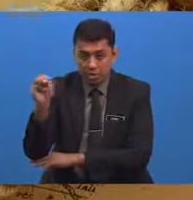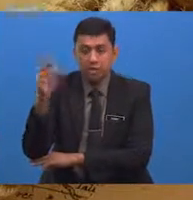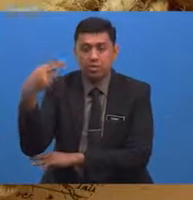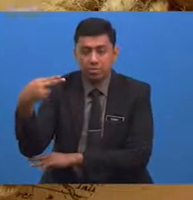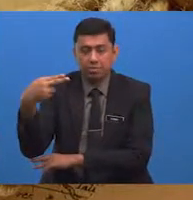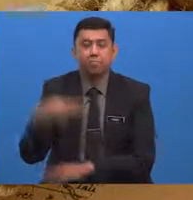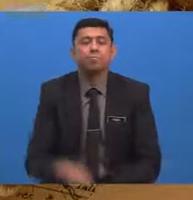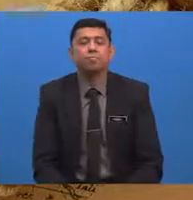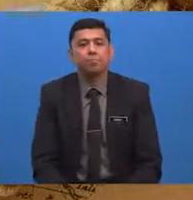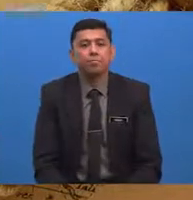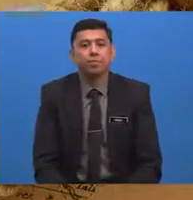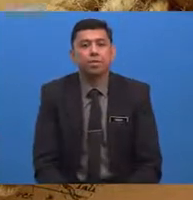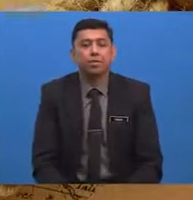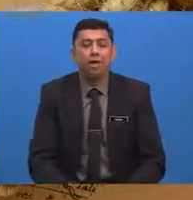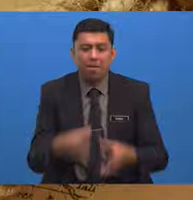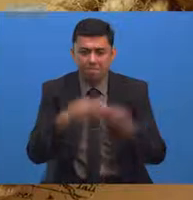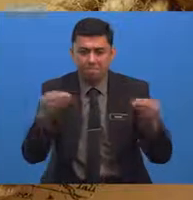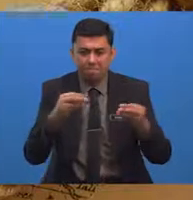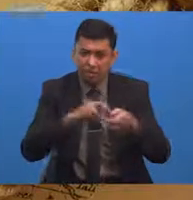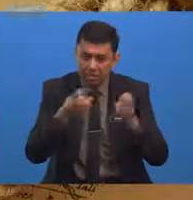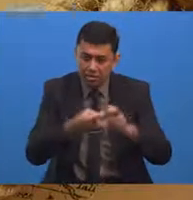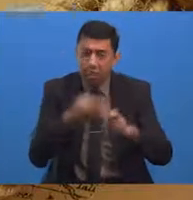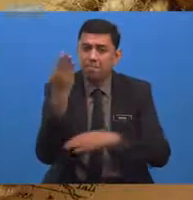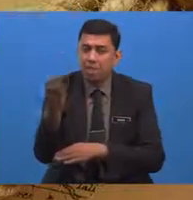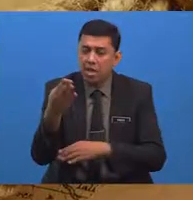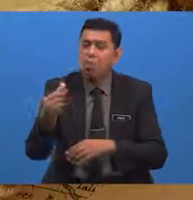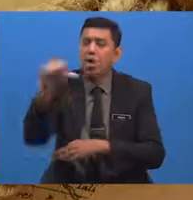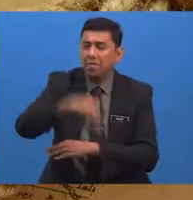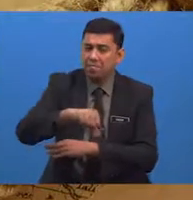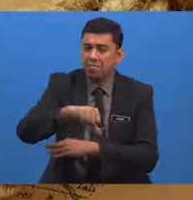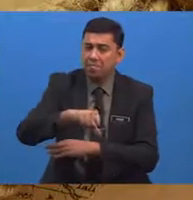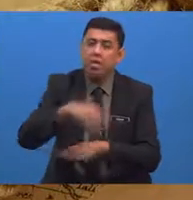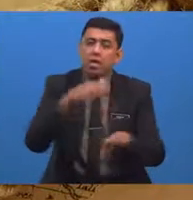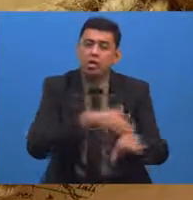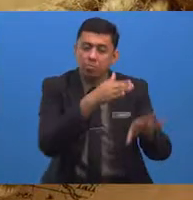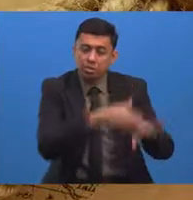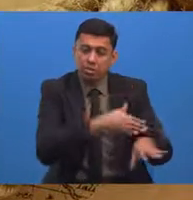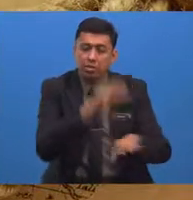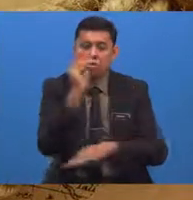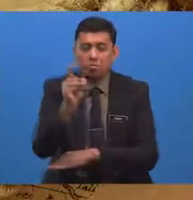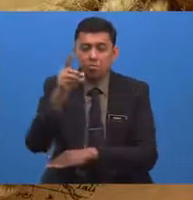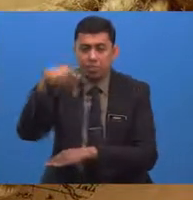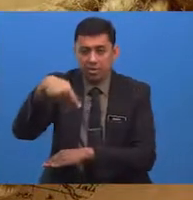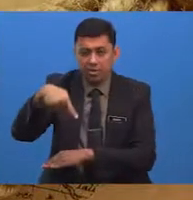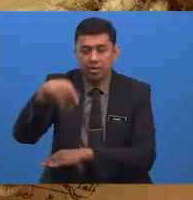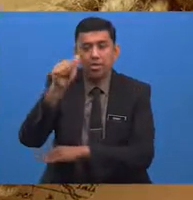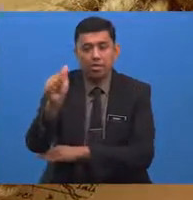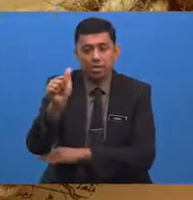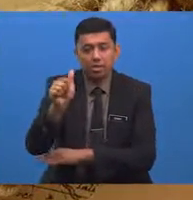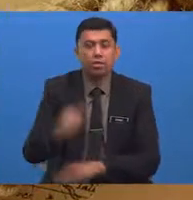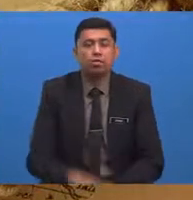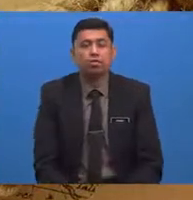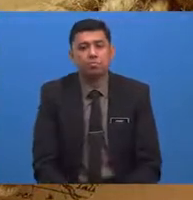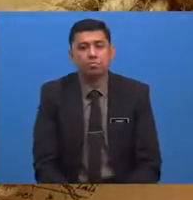menyelesaikan masalah di Sarawak, tetapi beliau gagal memujuk Dato' Patinggi Ali menghentikan